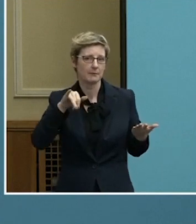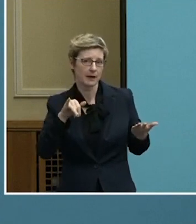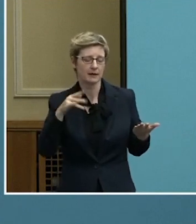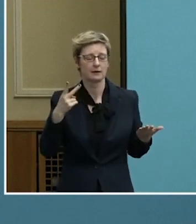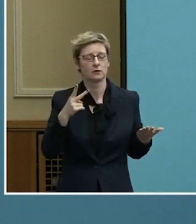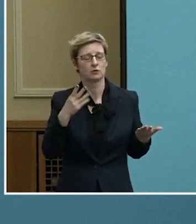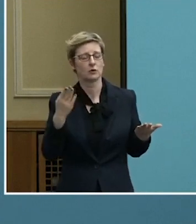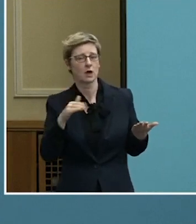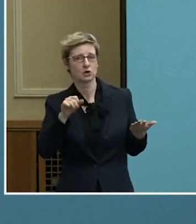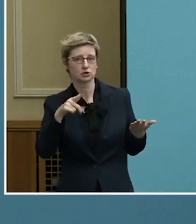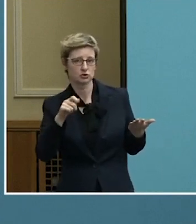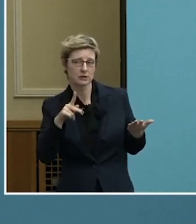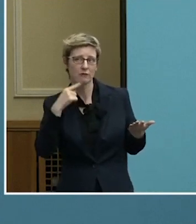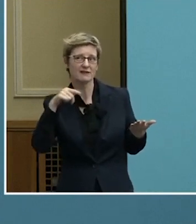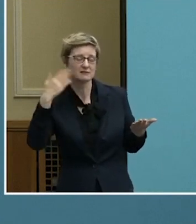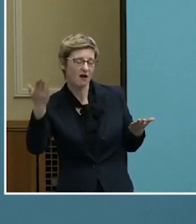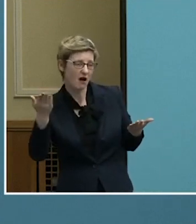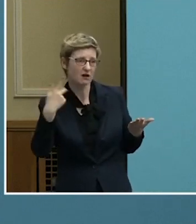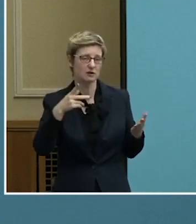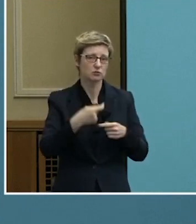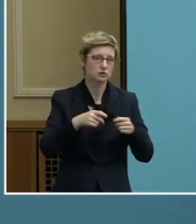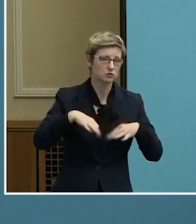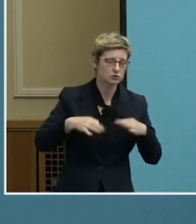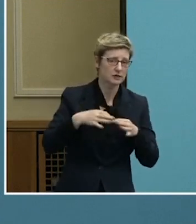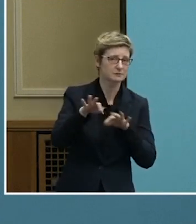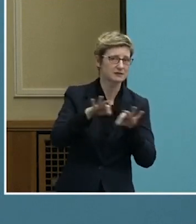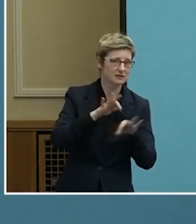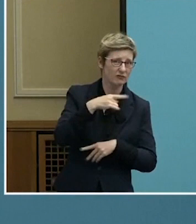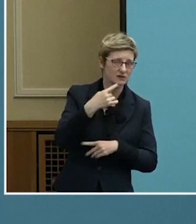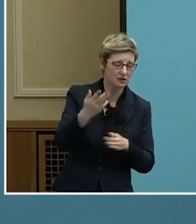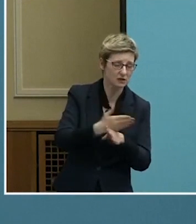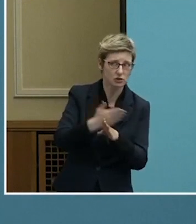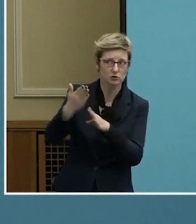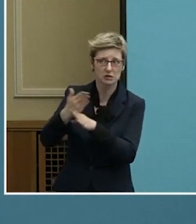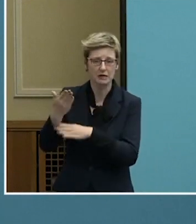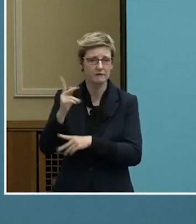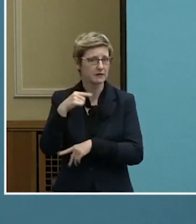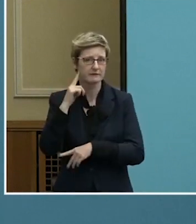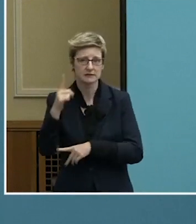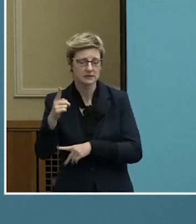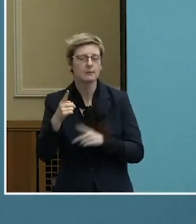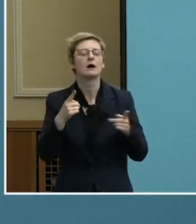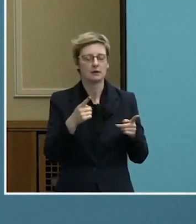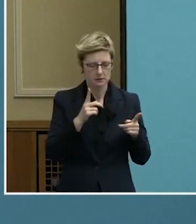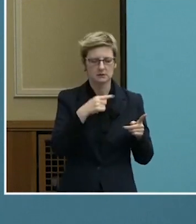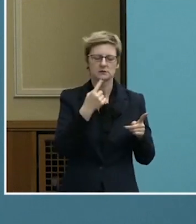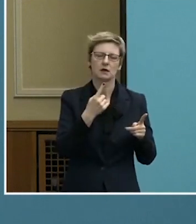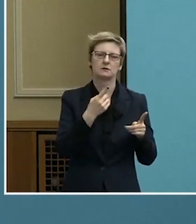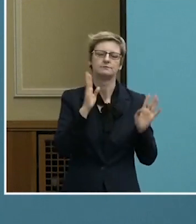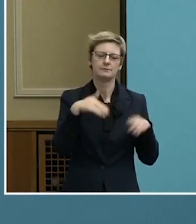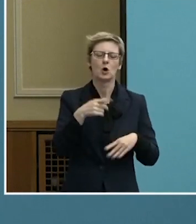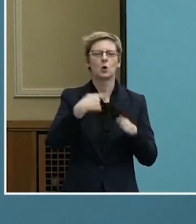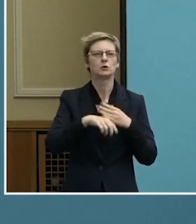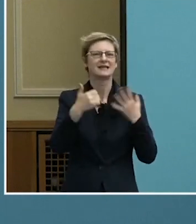letali non sappiamo quale sarà la raccomandazione dell'istituto paul henry che cosa farà il ministero della salute perciò per precauzione abbiamo smesso di